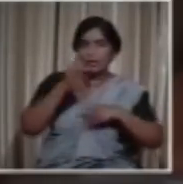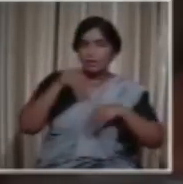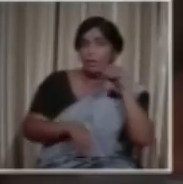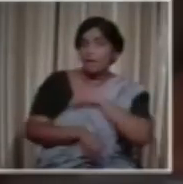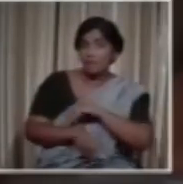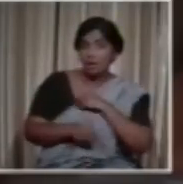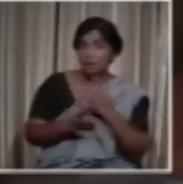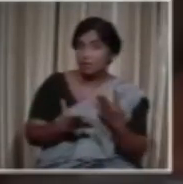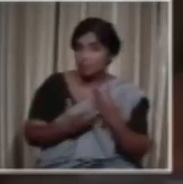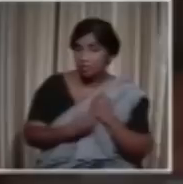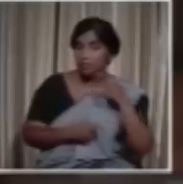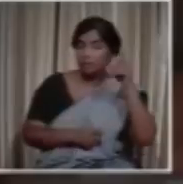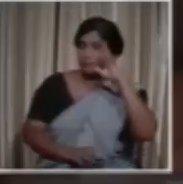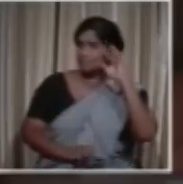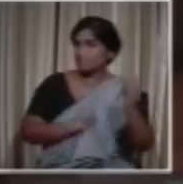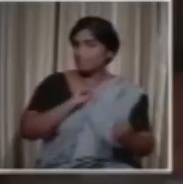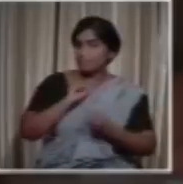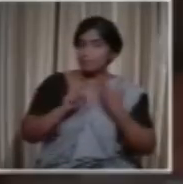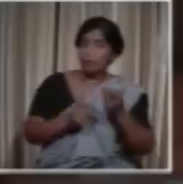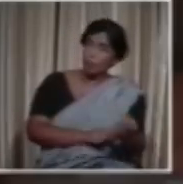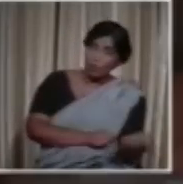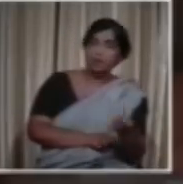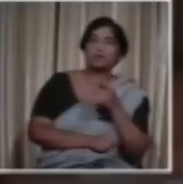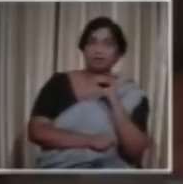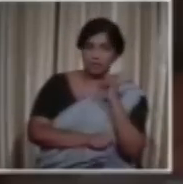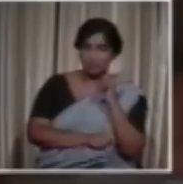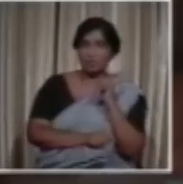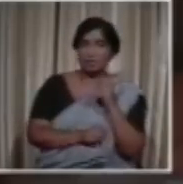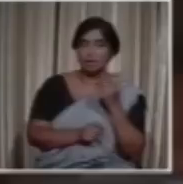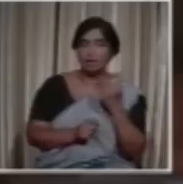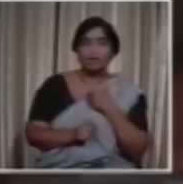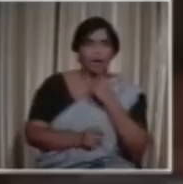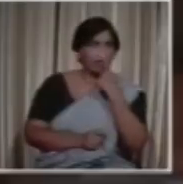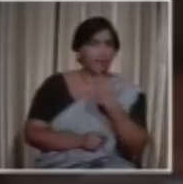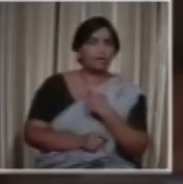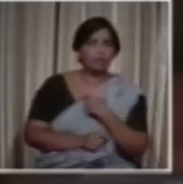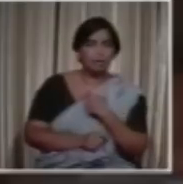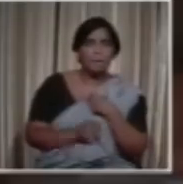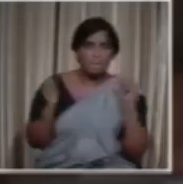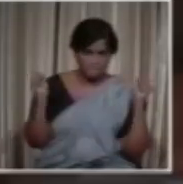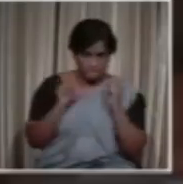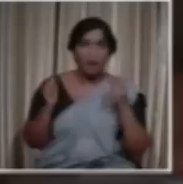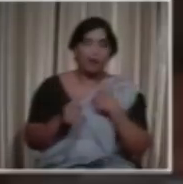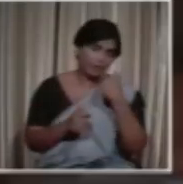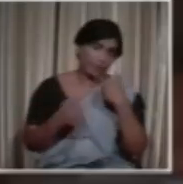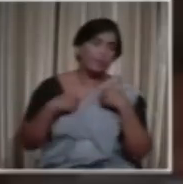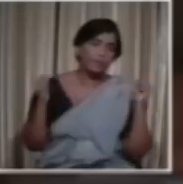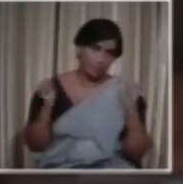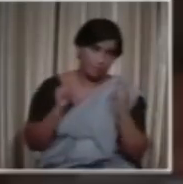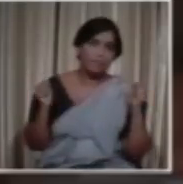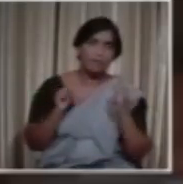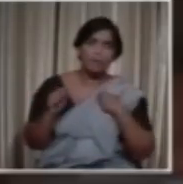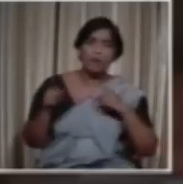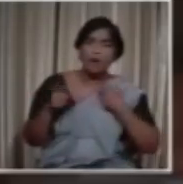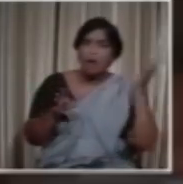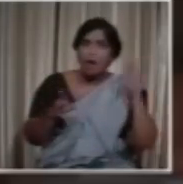hot. Oun taraha vela menama gahanwa. Kahana kota dan mageng ahana mama bayai tiko oh, mam bayai mang ngai le yudde karan